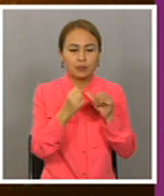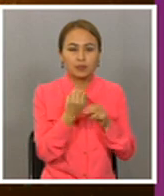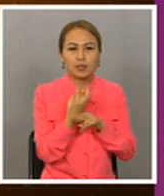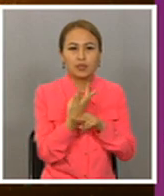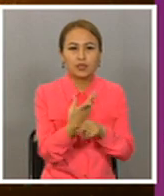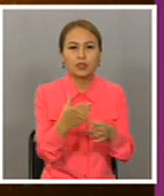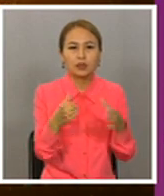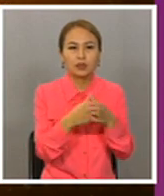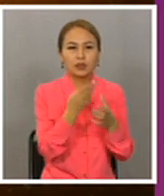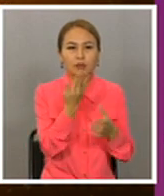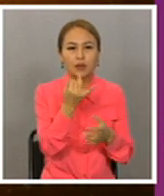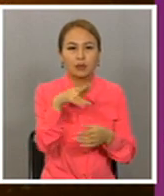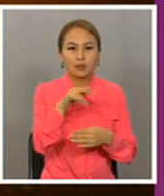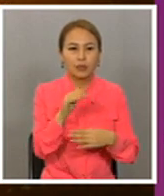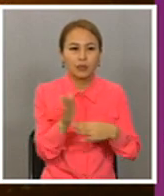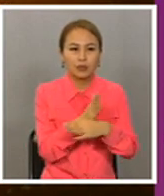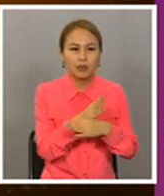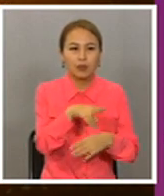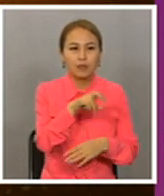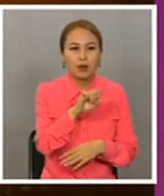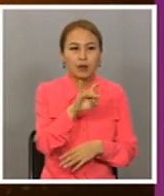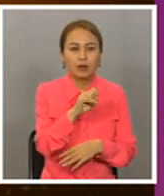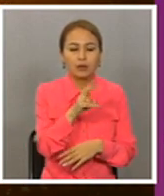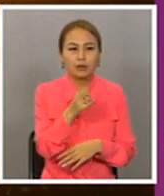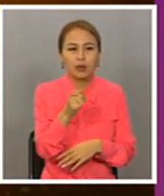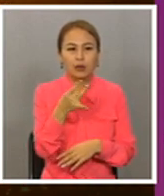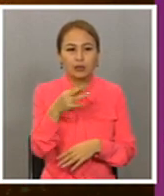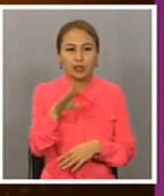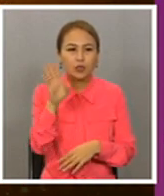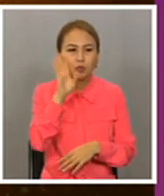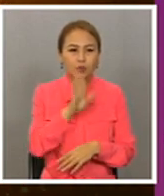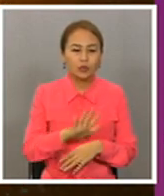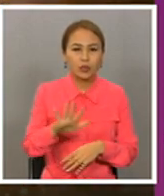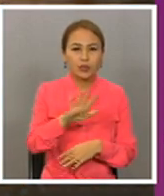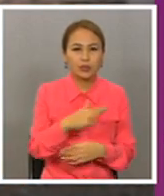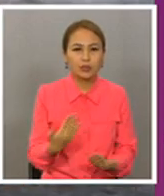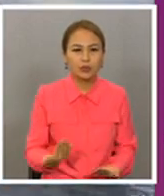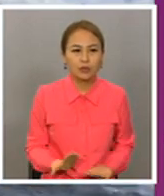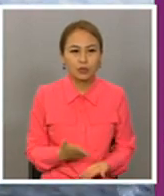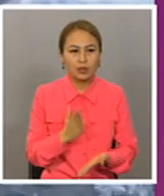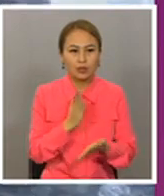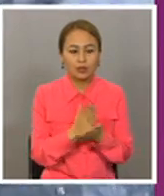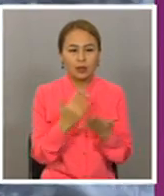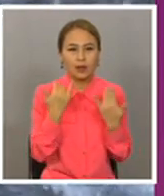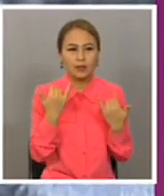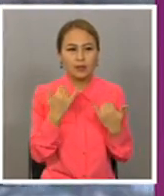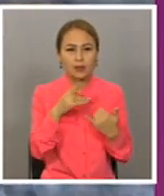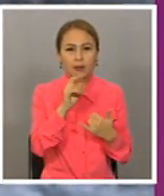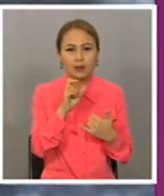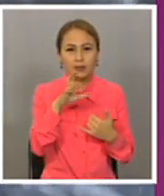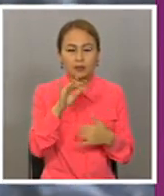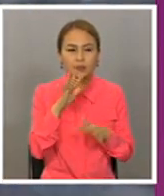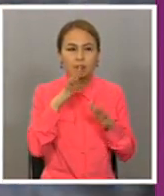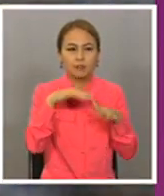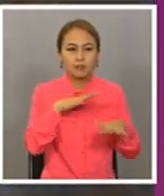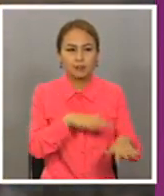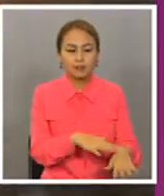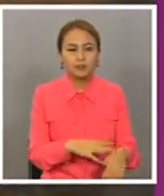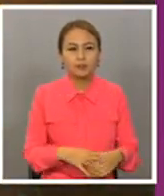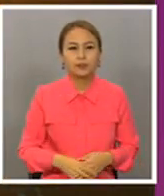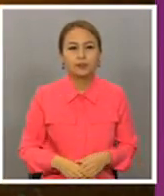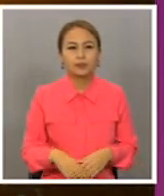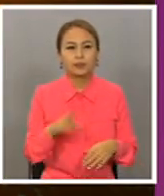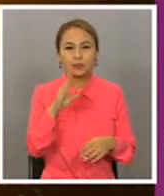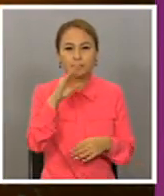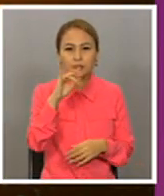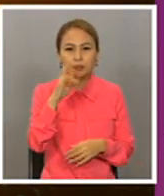бөлген. Парадарайы дегені су жағасында тұрады. Бұл қазіргі Каспий бойы екен.